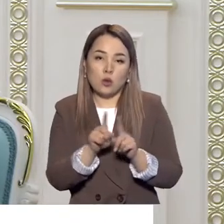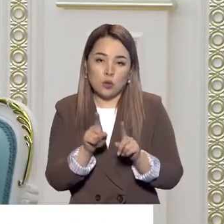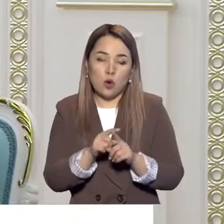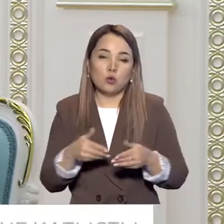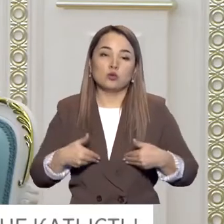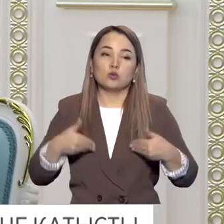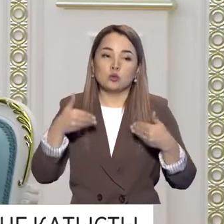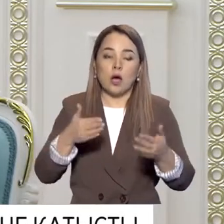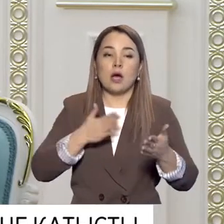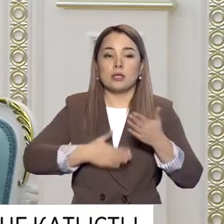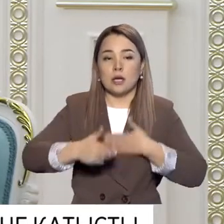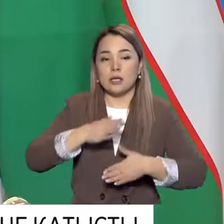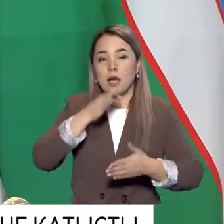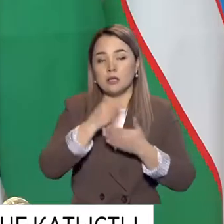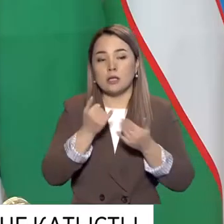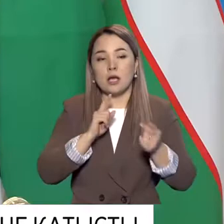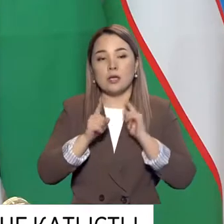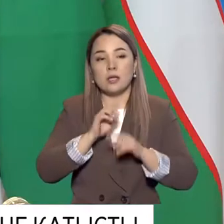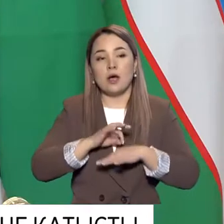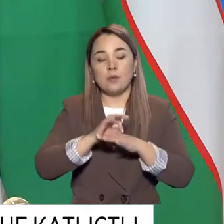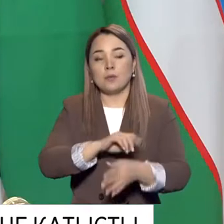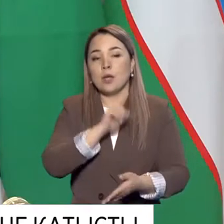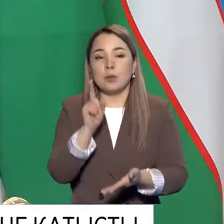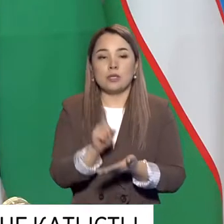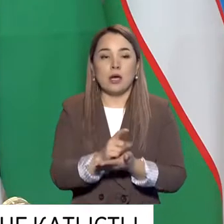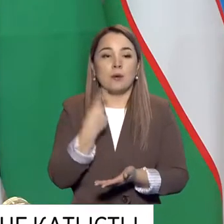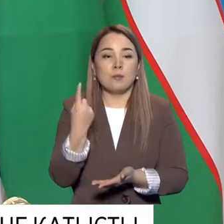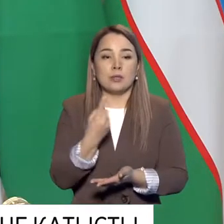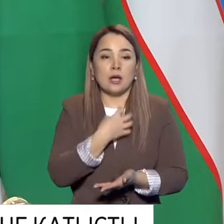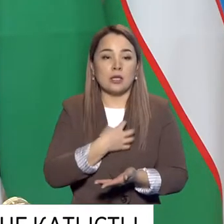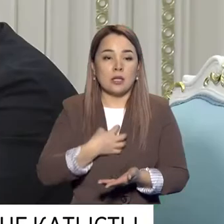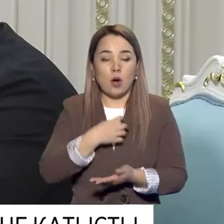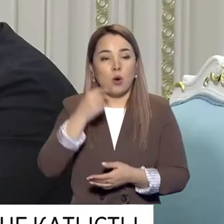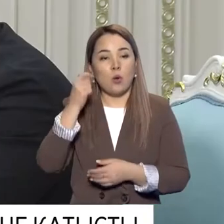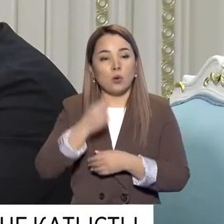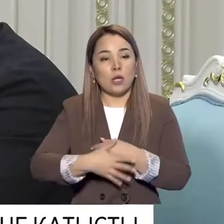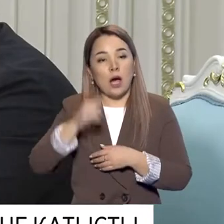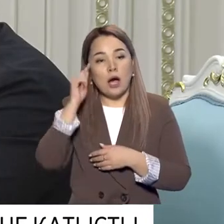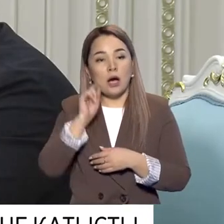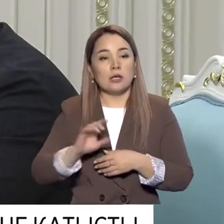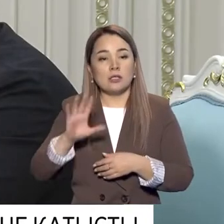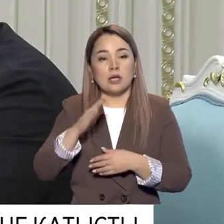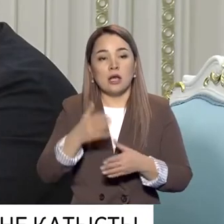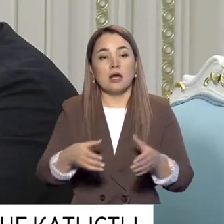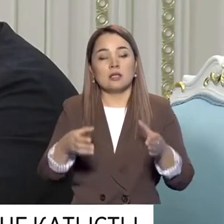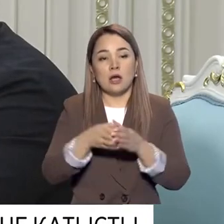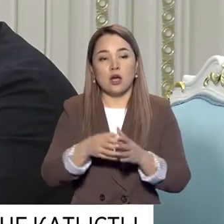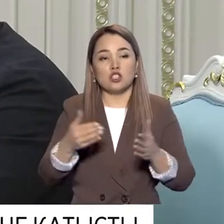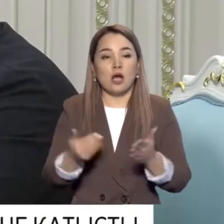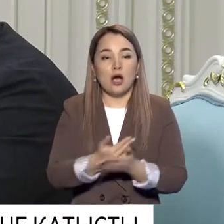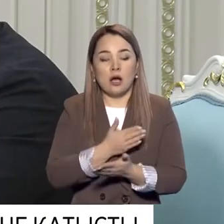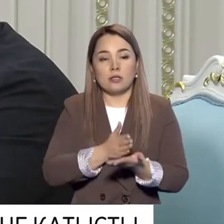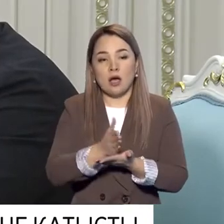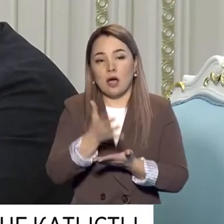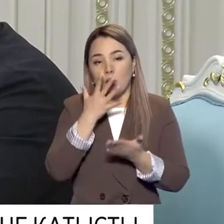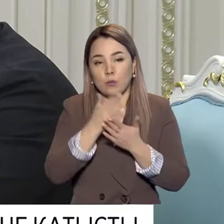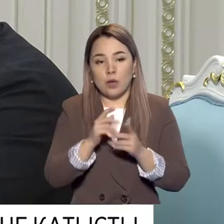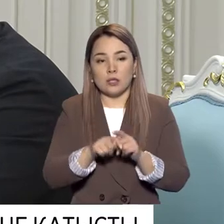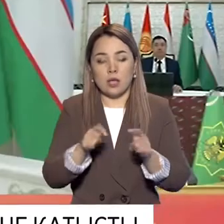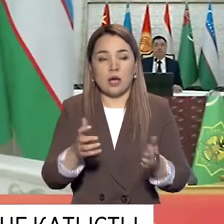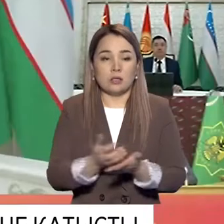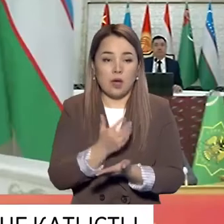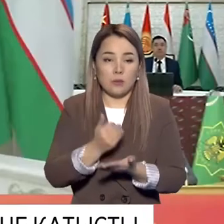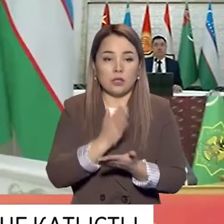ұсынысыңызға ризамын. Бүгінгі саммиттің негізгі міндеттерінің бірі Орталық Азияның әлеуетін аша түсудің жаңа тетіктерін табу.